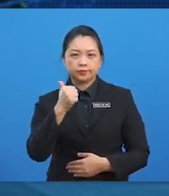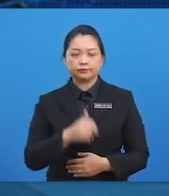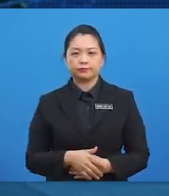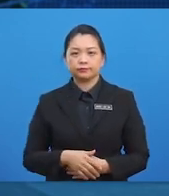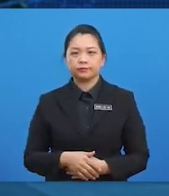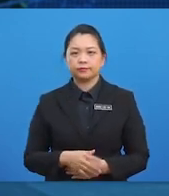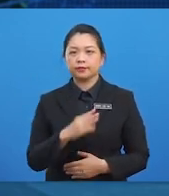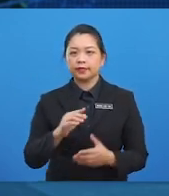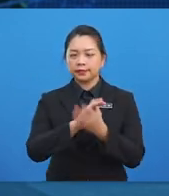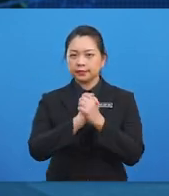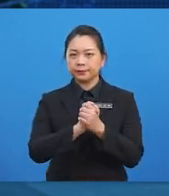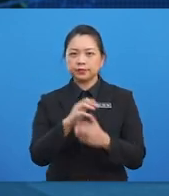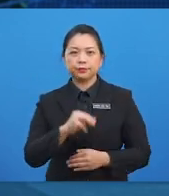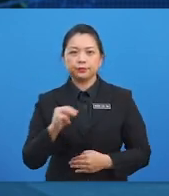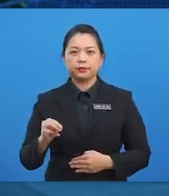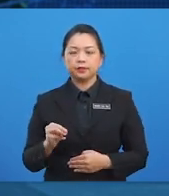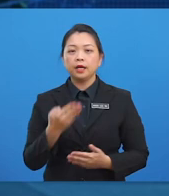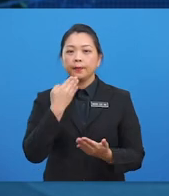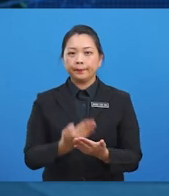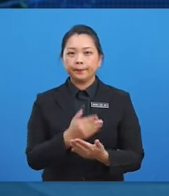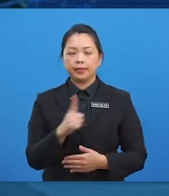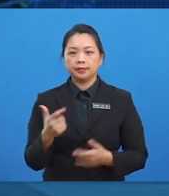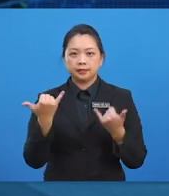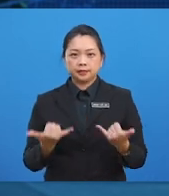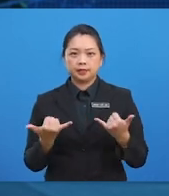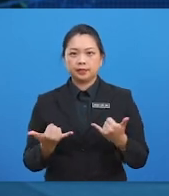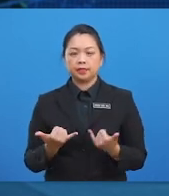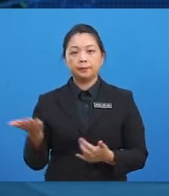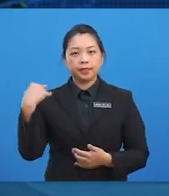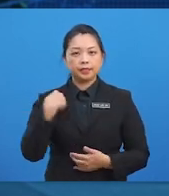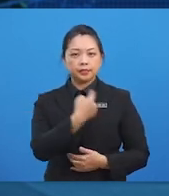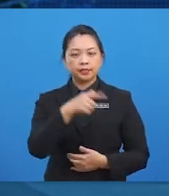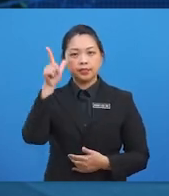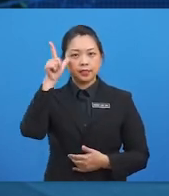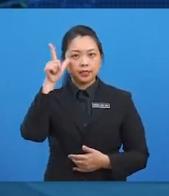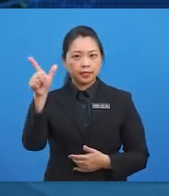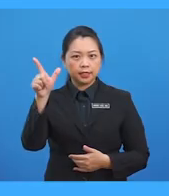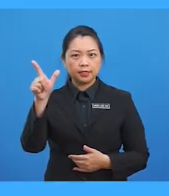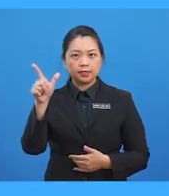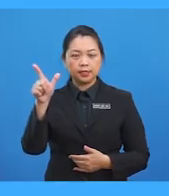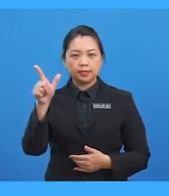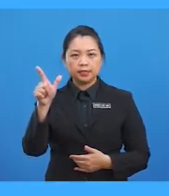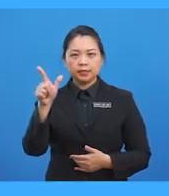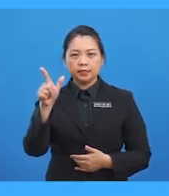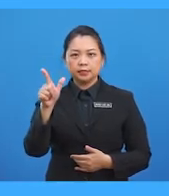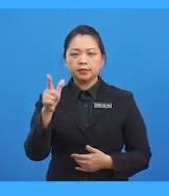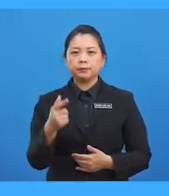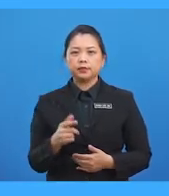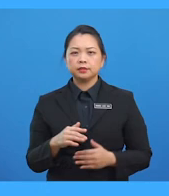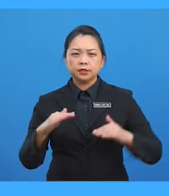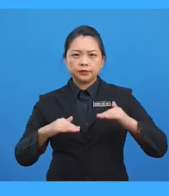Bagus dan syabas, murid-murid. Baiklah, sekarang mari kita lihat